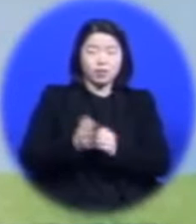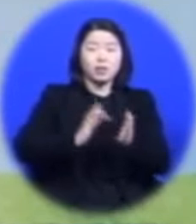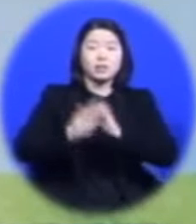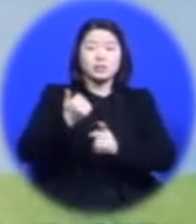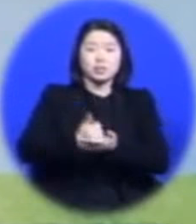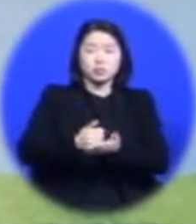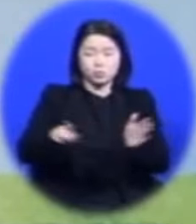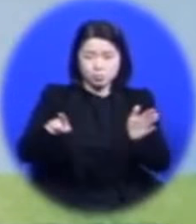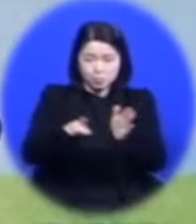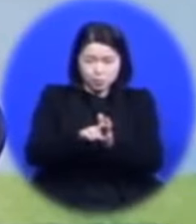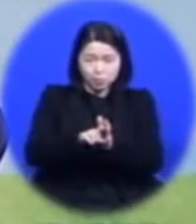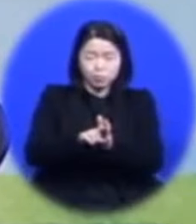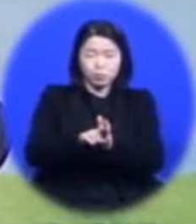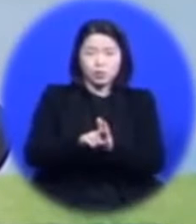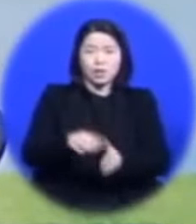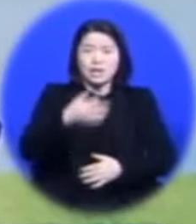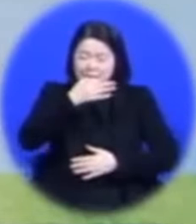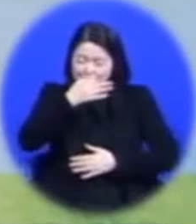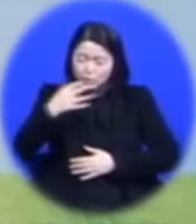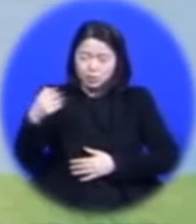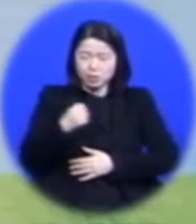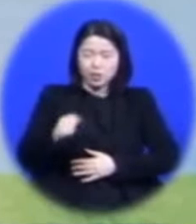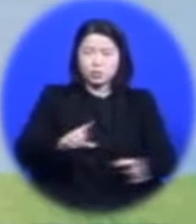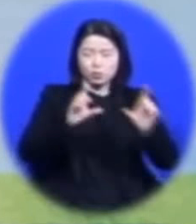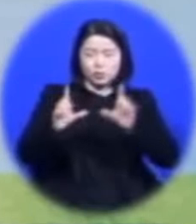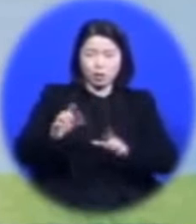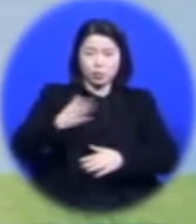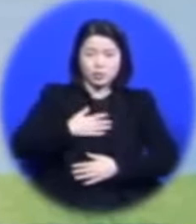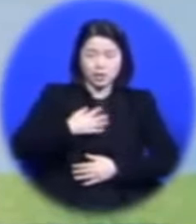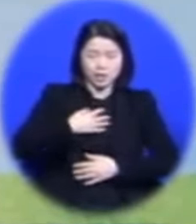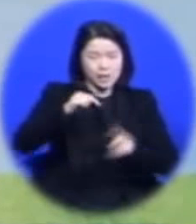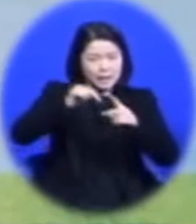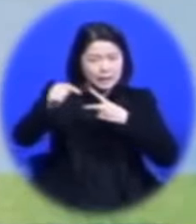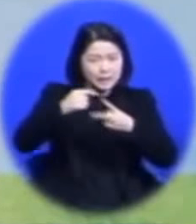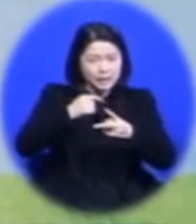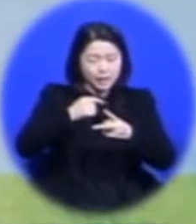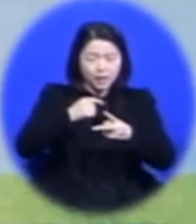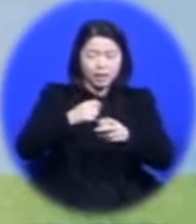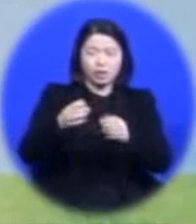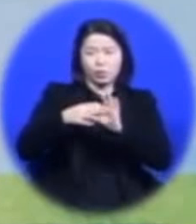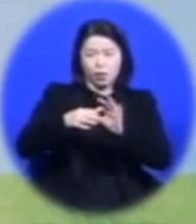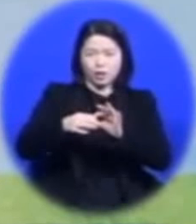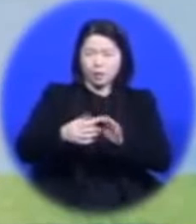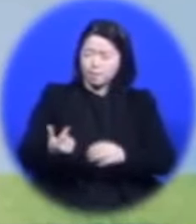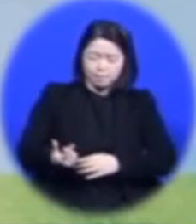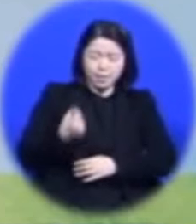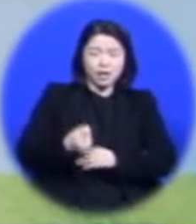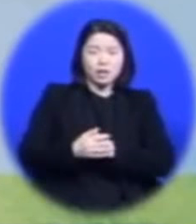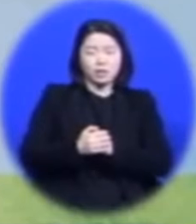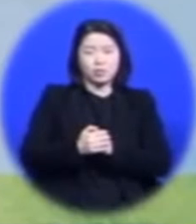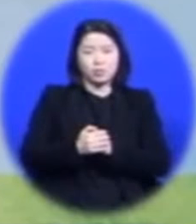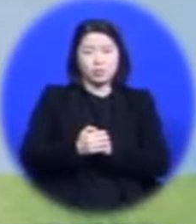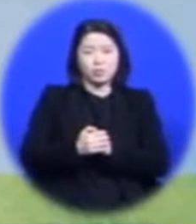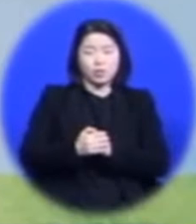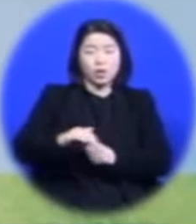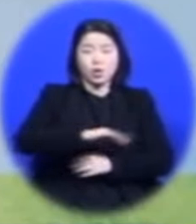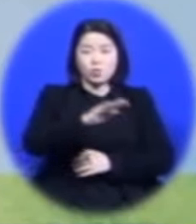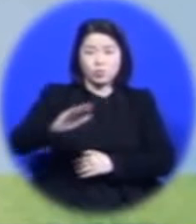믿어도 욕심으로 살고 자기 의 관계 얼마나 빠른지 몰라요